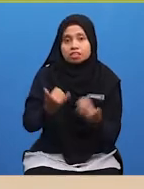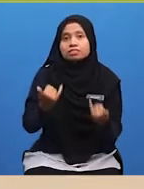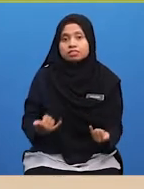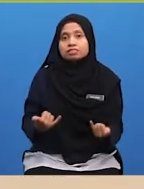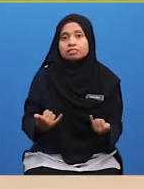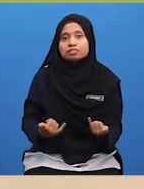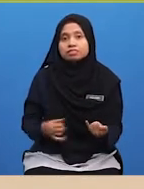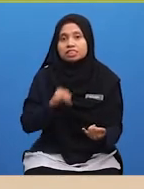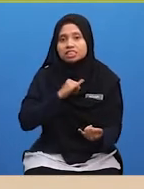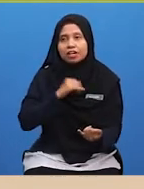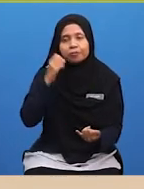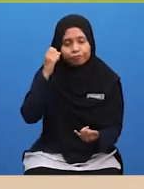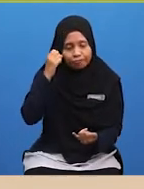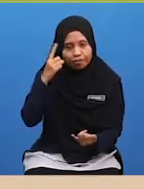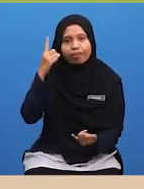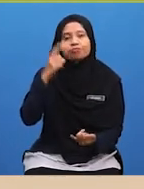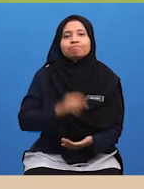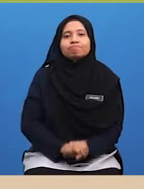Sekarang saya faham, cikgu.